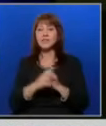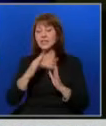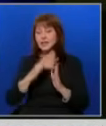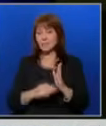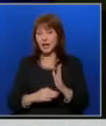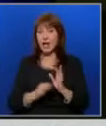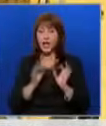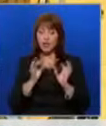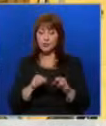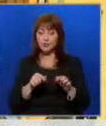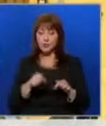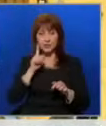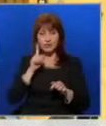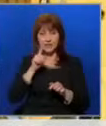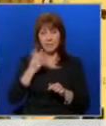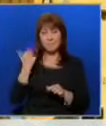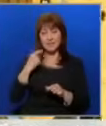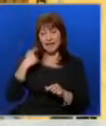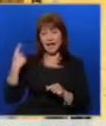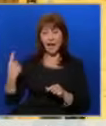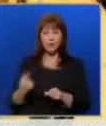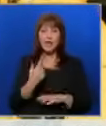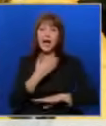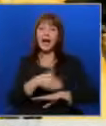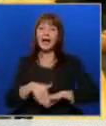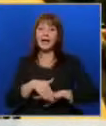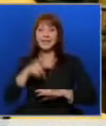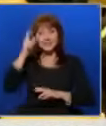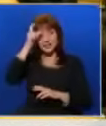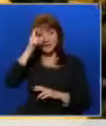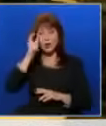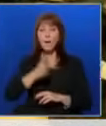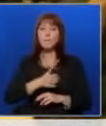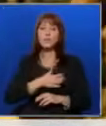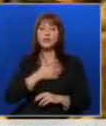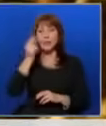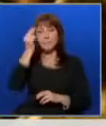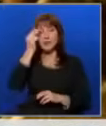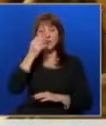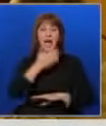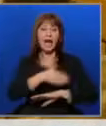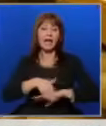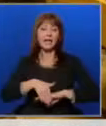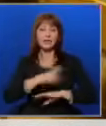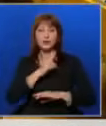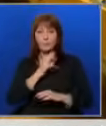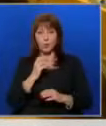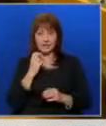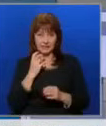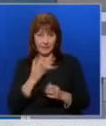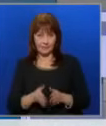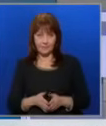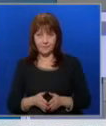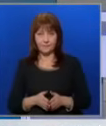че точно на днешния ден преди една година на границата с Турция загина български граничен полицай.